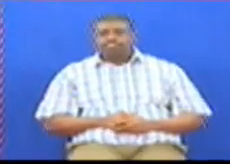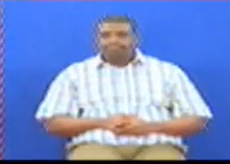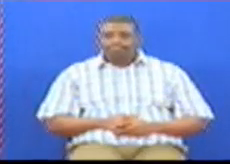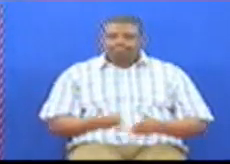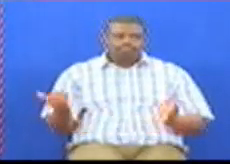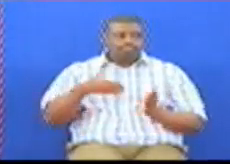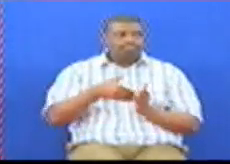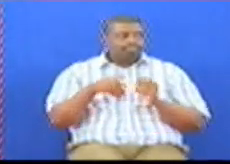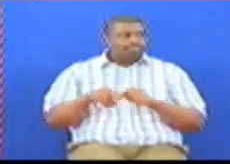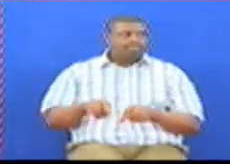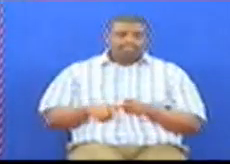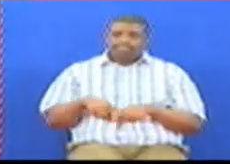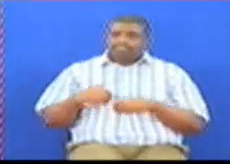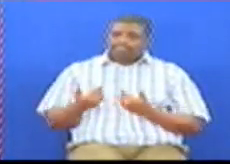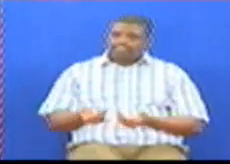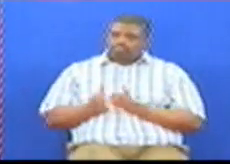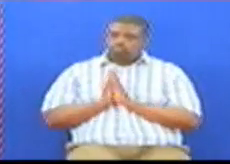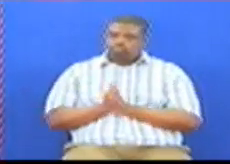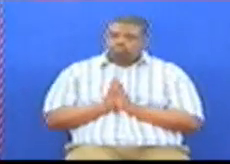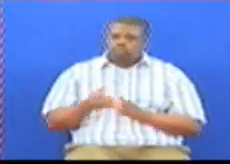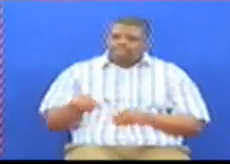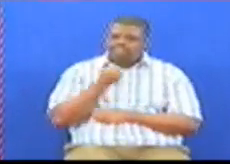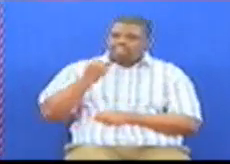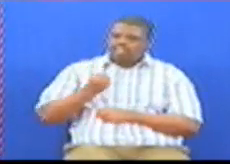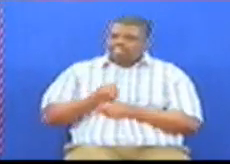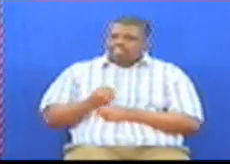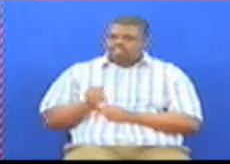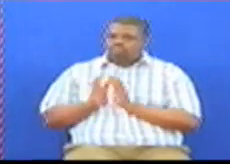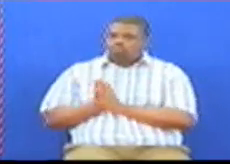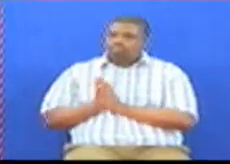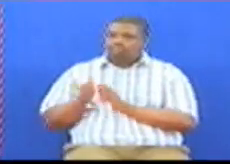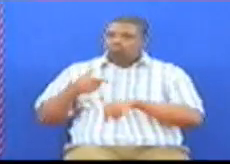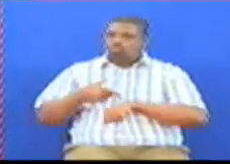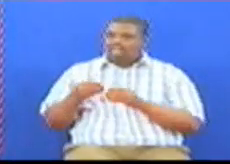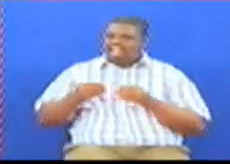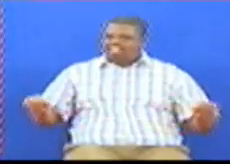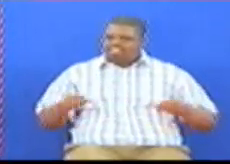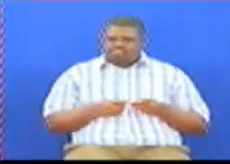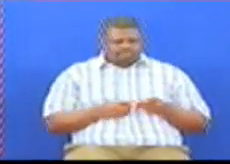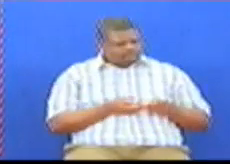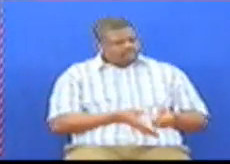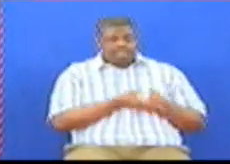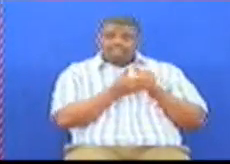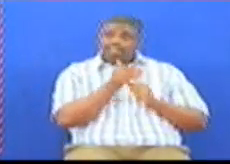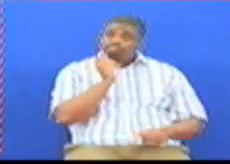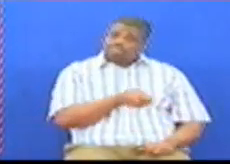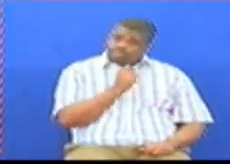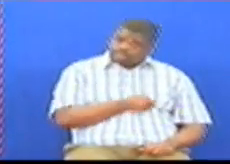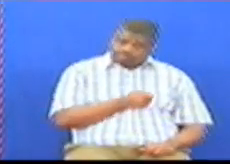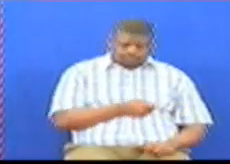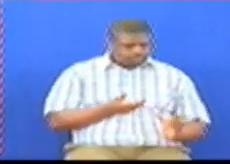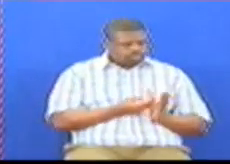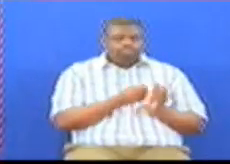zimeshafika, na tunashukuru kwamba itaweza kufanya kazi ile tuliyoiomba kwa muda mrefu. Lakini mheshimiwa naibu spika, pamoja na